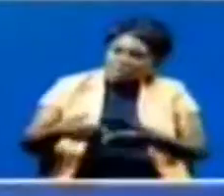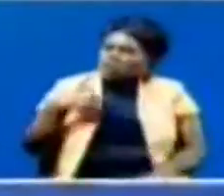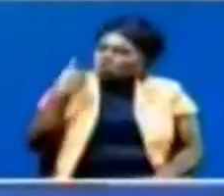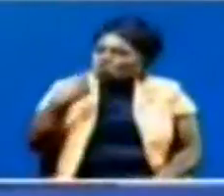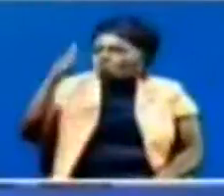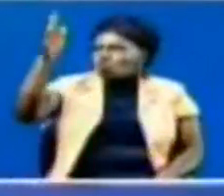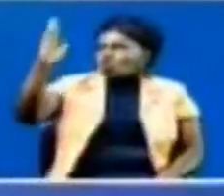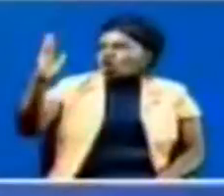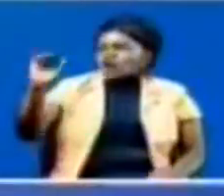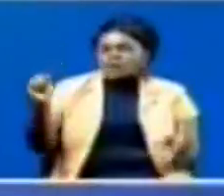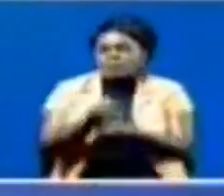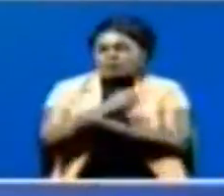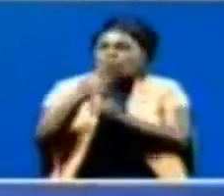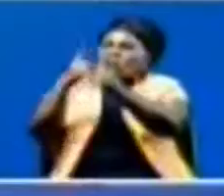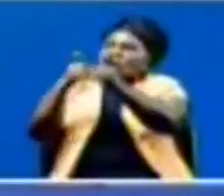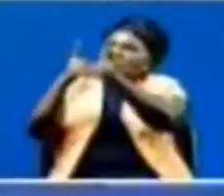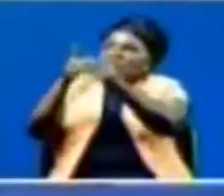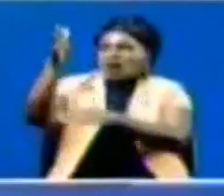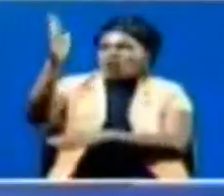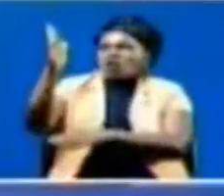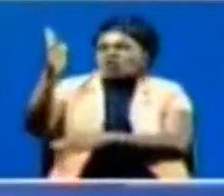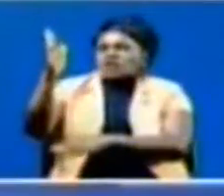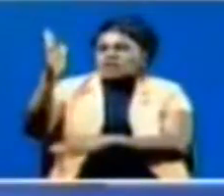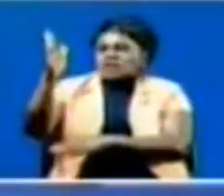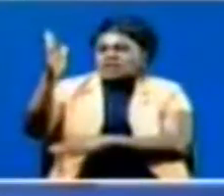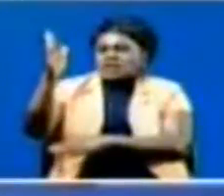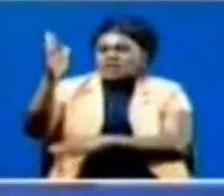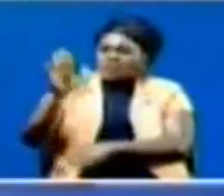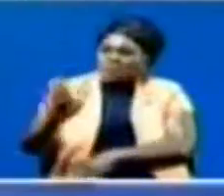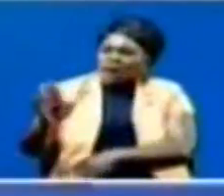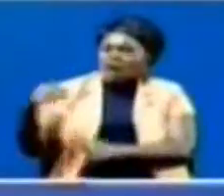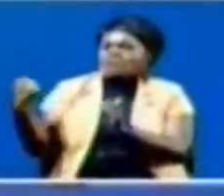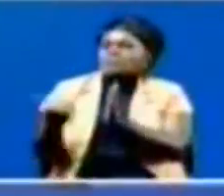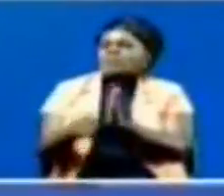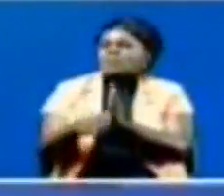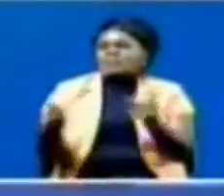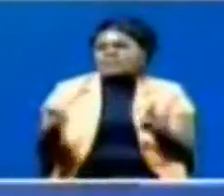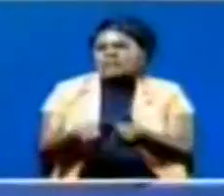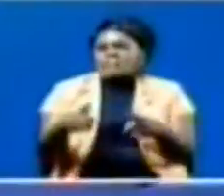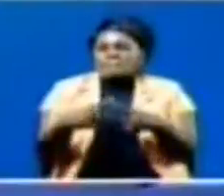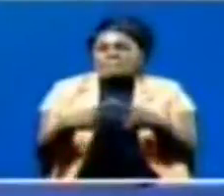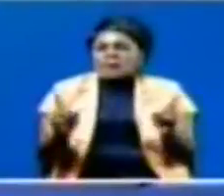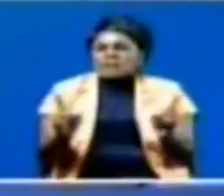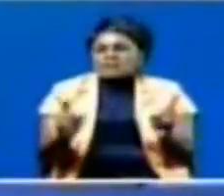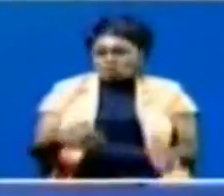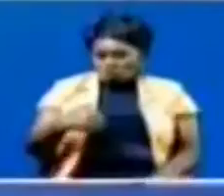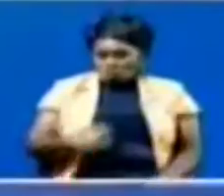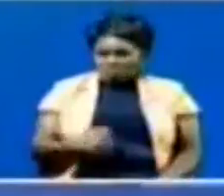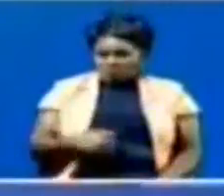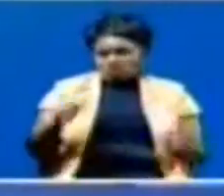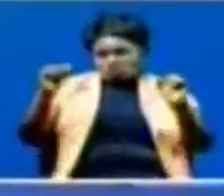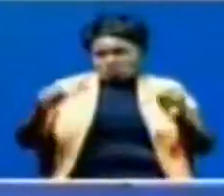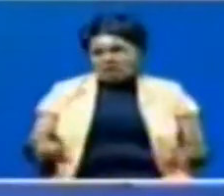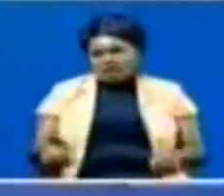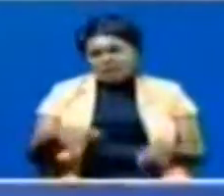Na hatuwezi kulaumu kabisa. Manake yule hata ni shida yupitia, lakini huwa zafanyiwa operesheni na